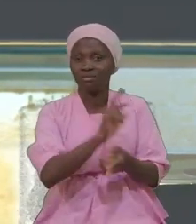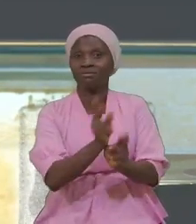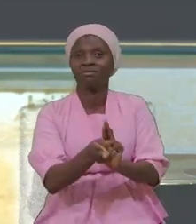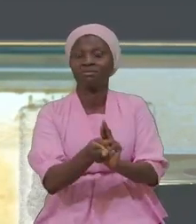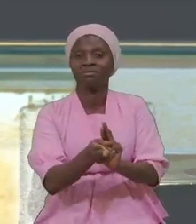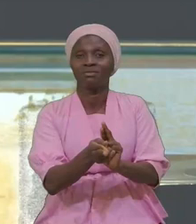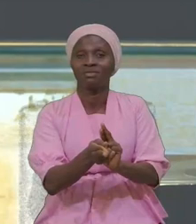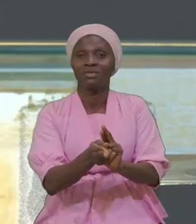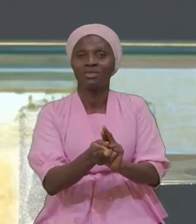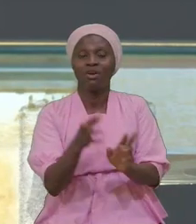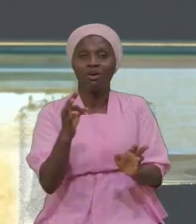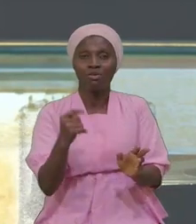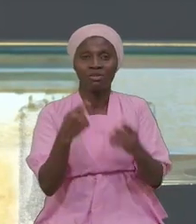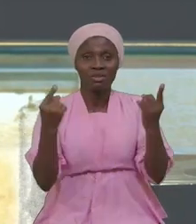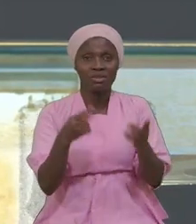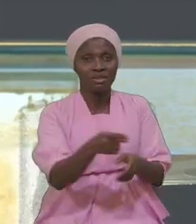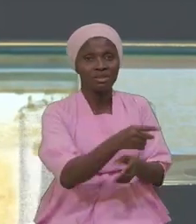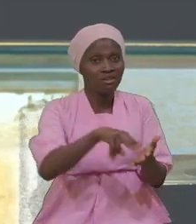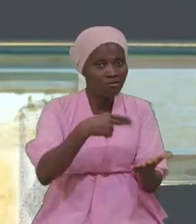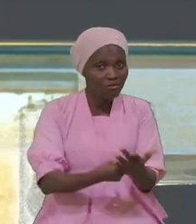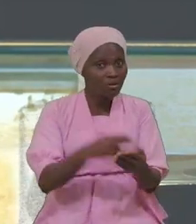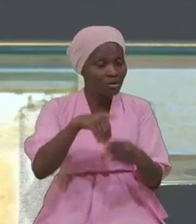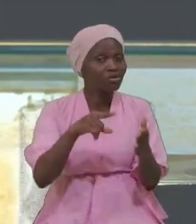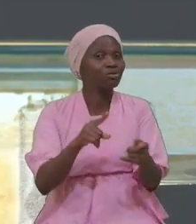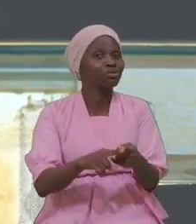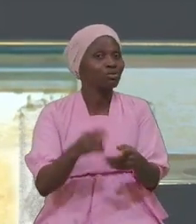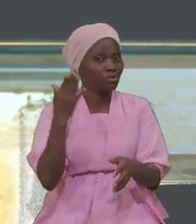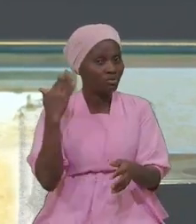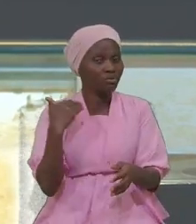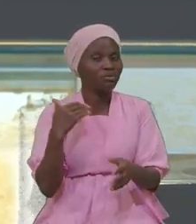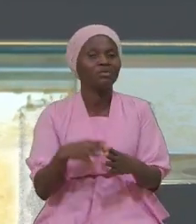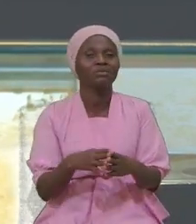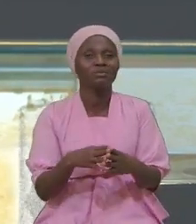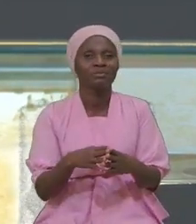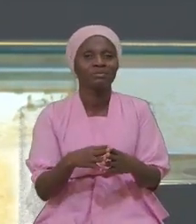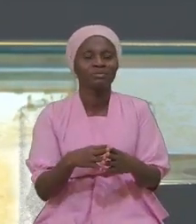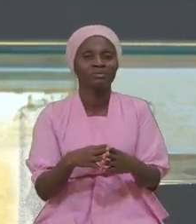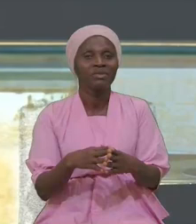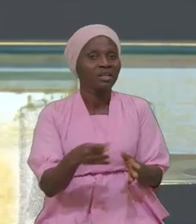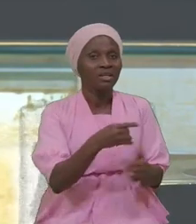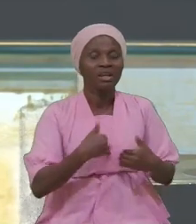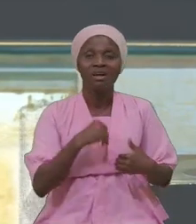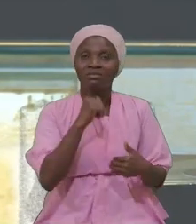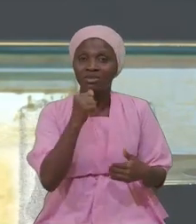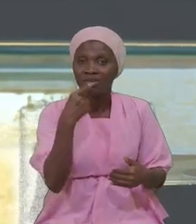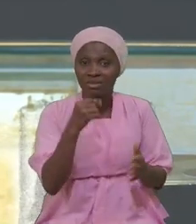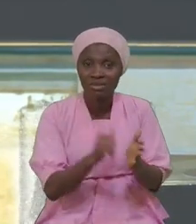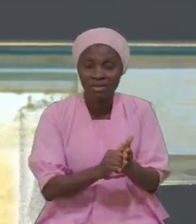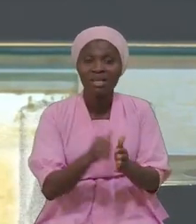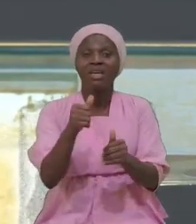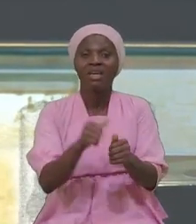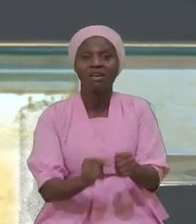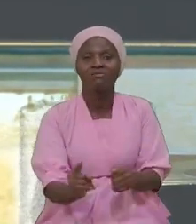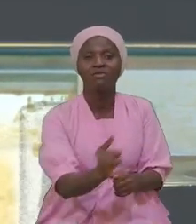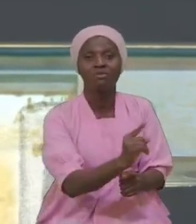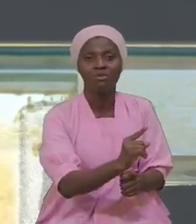la méchanceté dans laquelle ils se sont plongés. Et ne dit qu'elle fait, tous